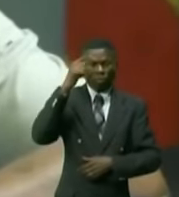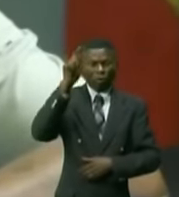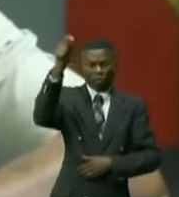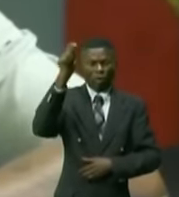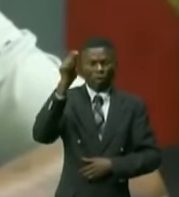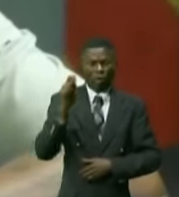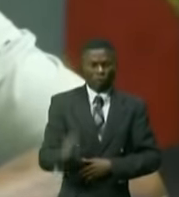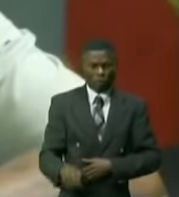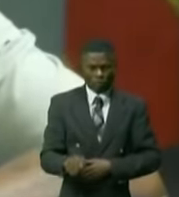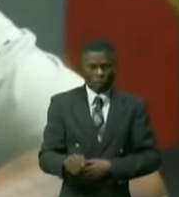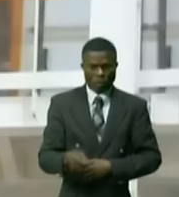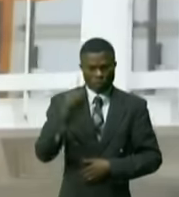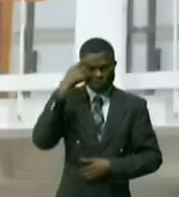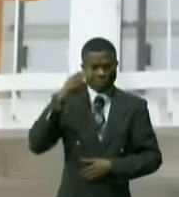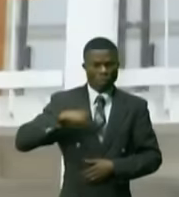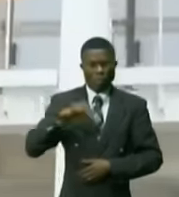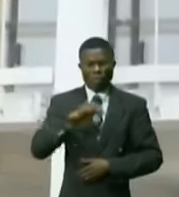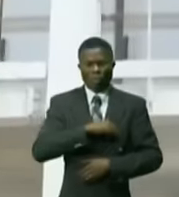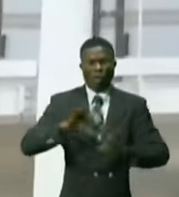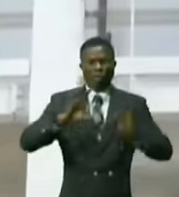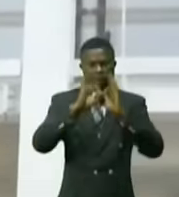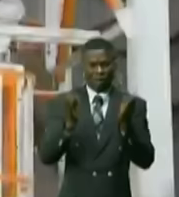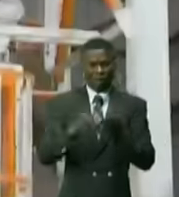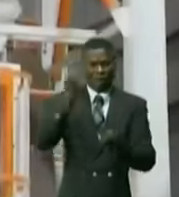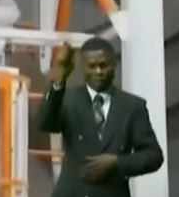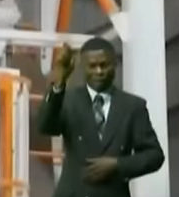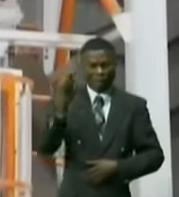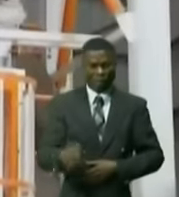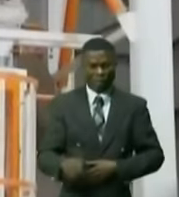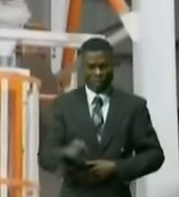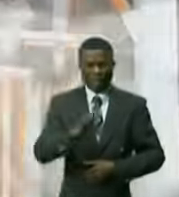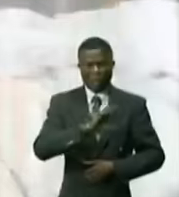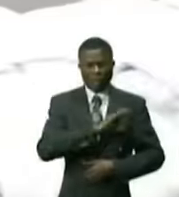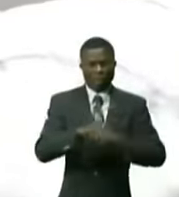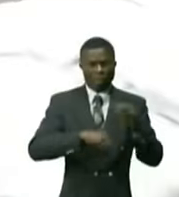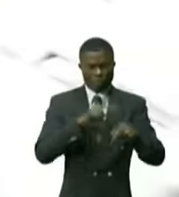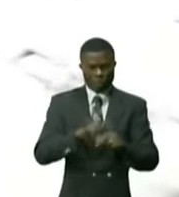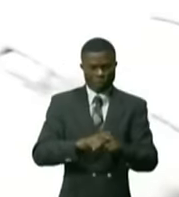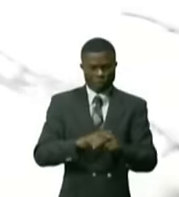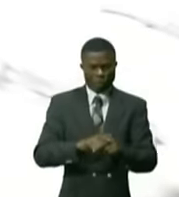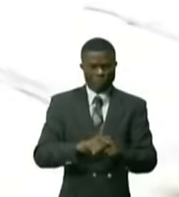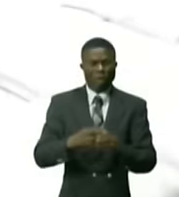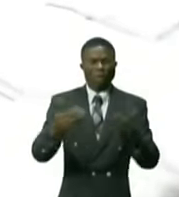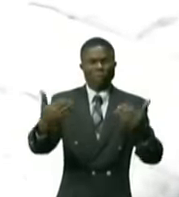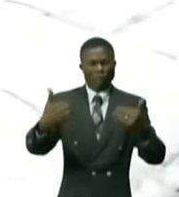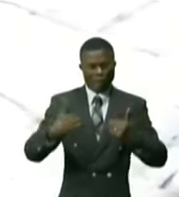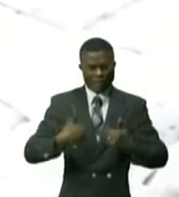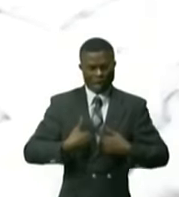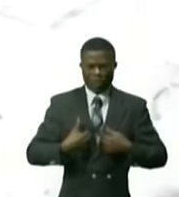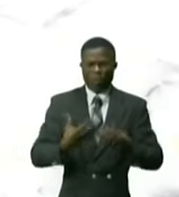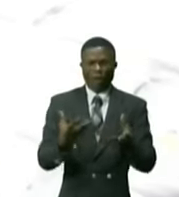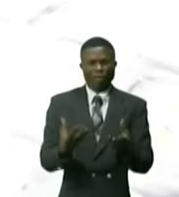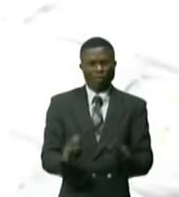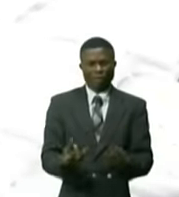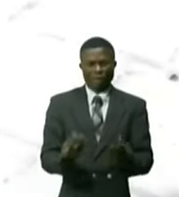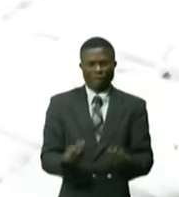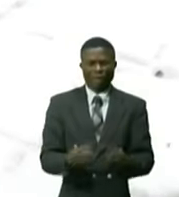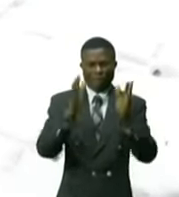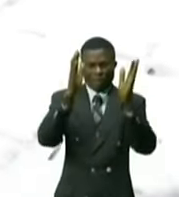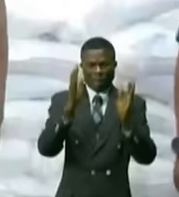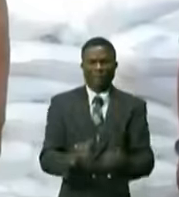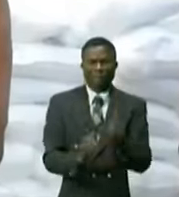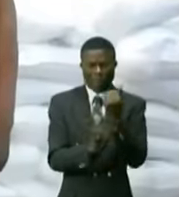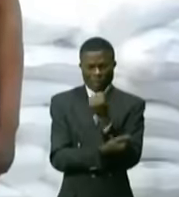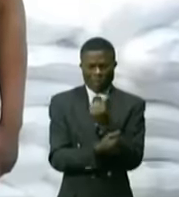militaire ou que les membres de leur famille, qu'ils y accèdent facilement et